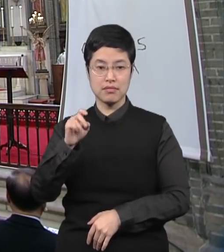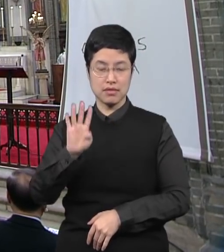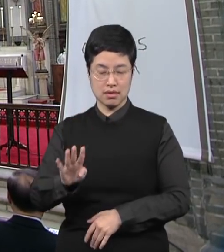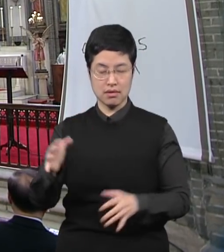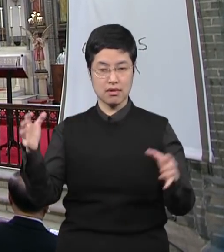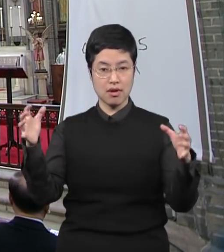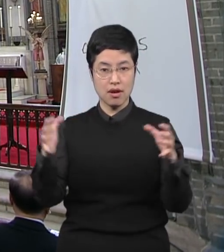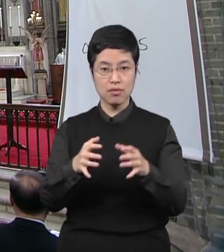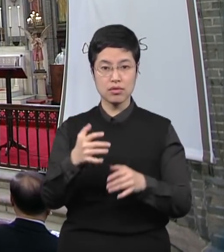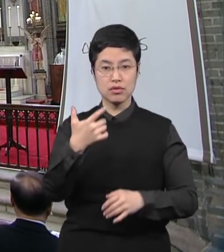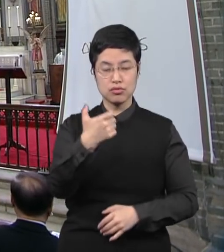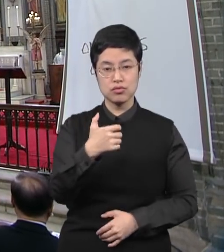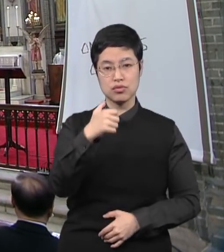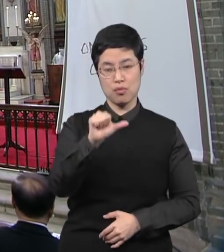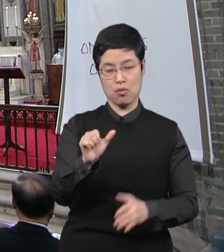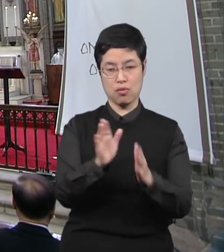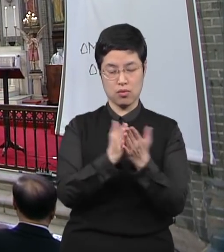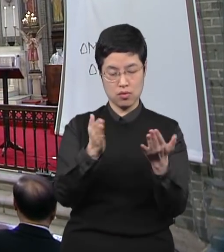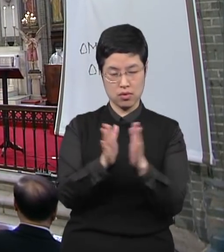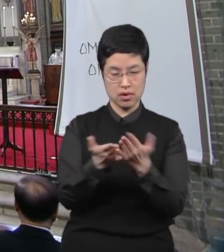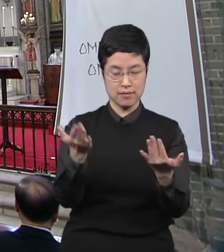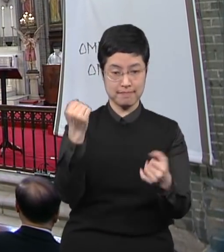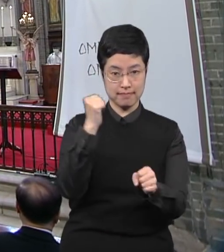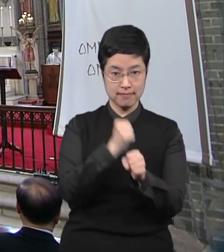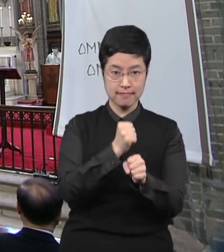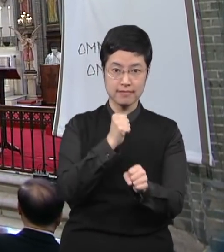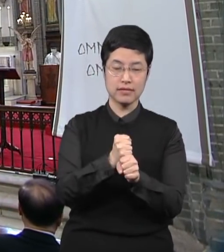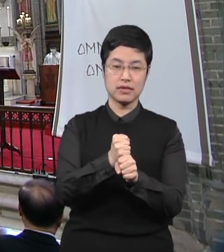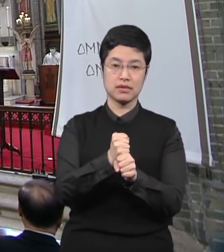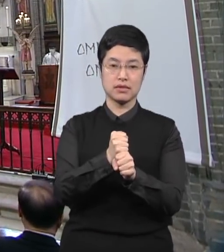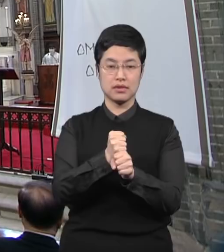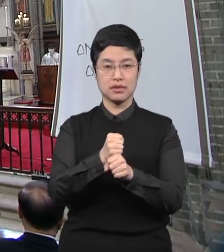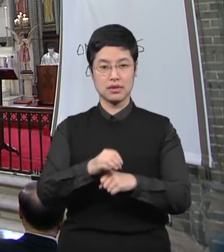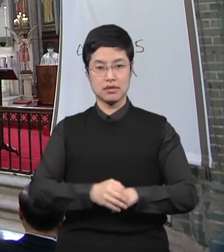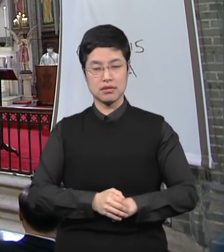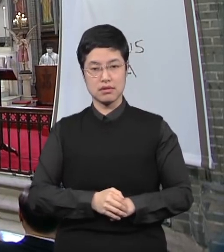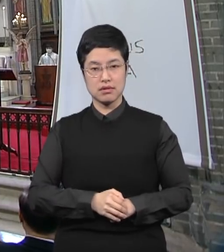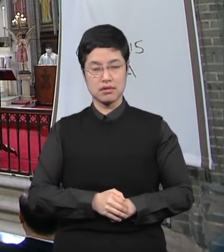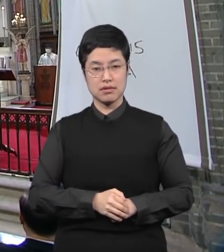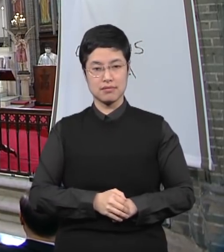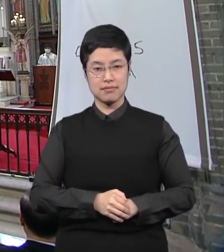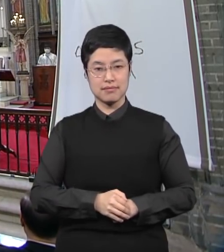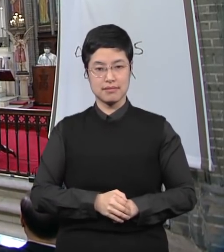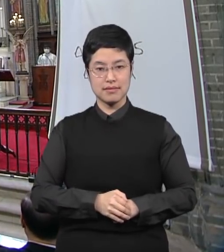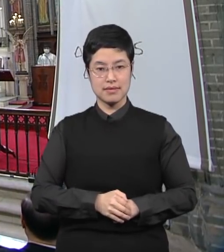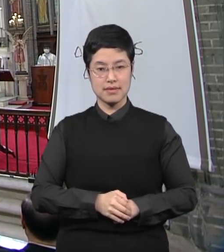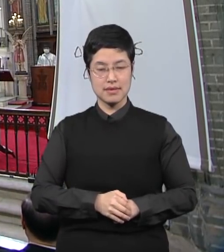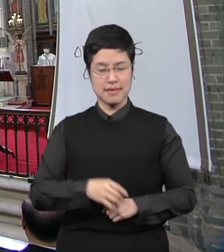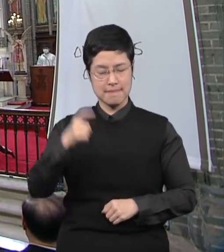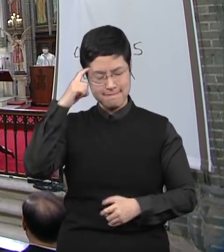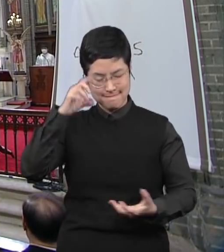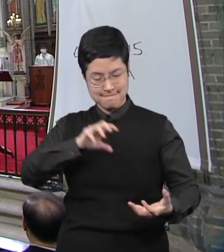65권에 달하는 책을 펴내시는 초인간적 투원을